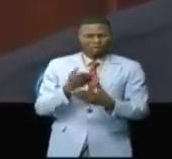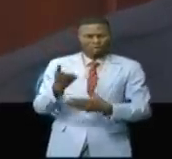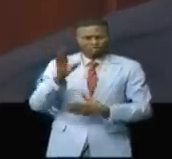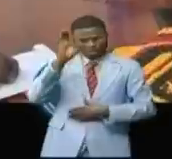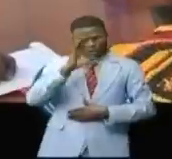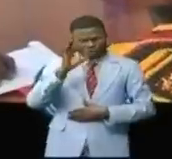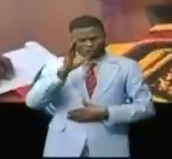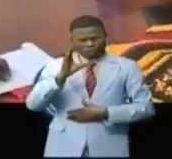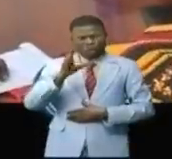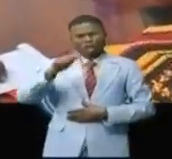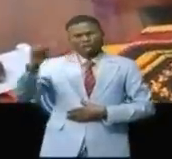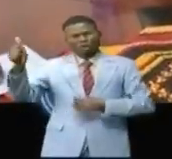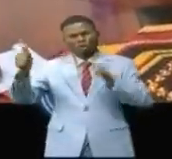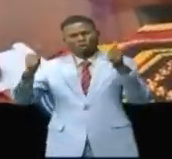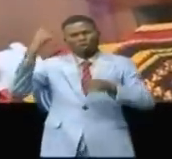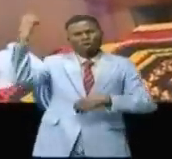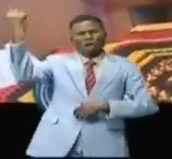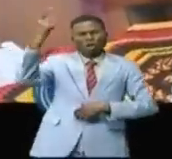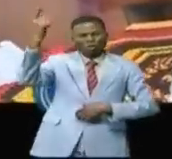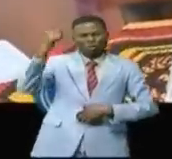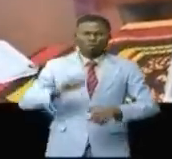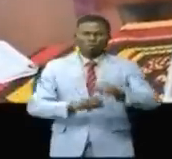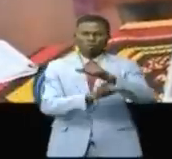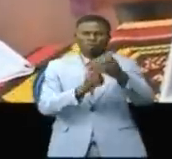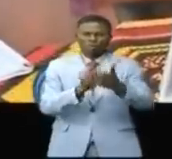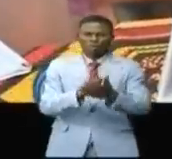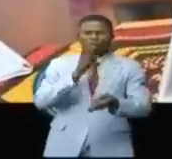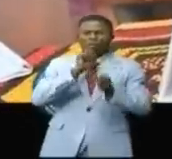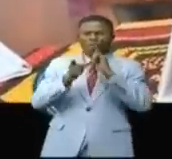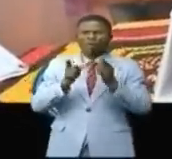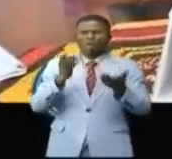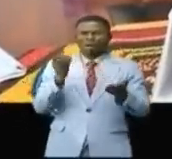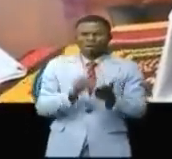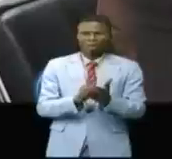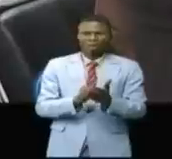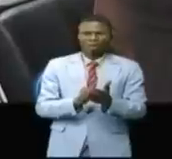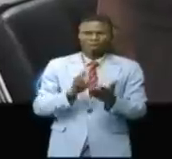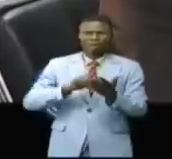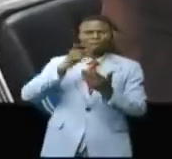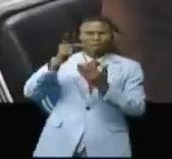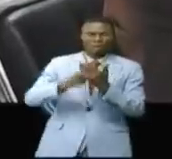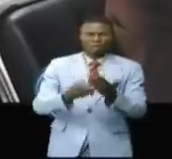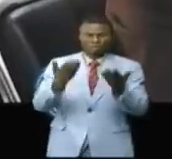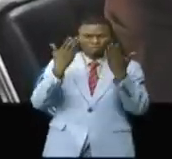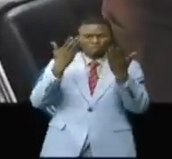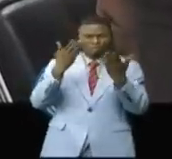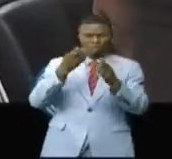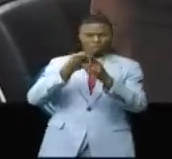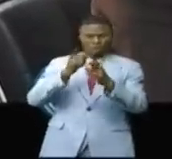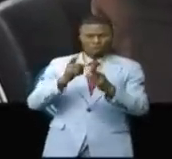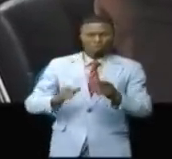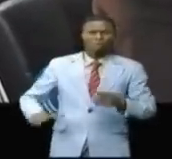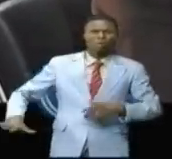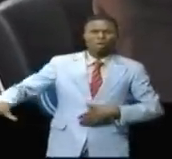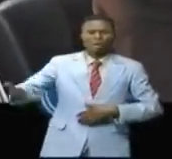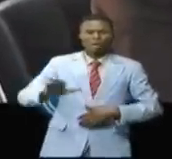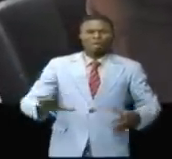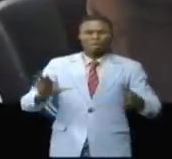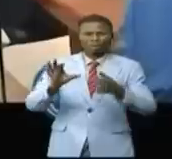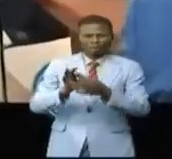et des personnalités ont aussi échangé autour du projet d'étude initiée par les nations unies